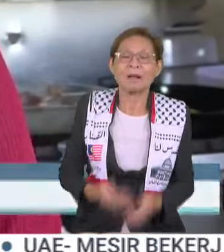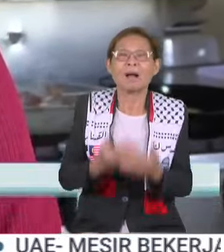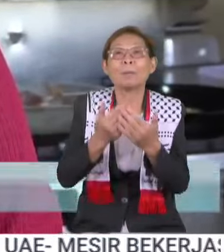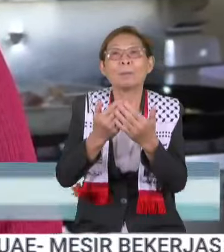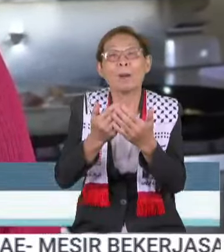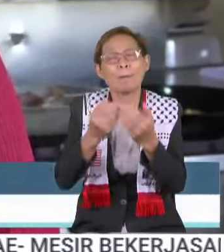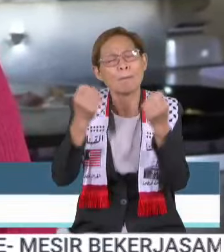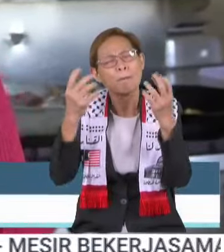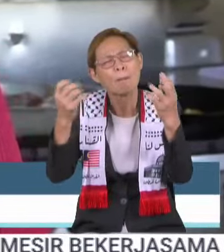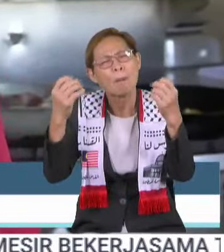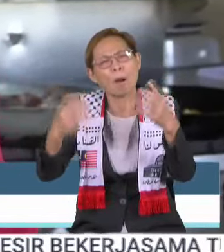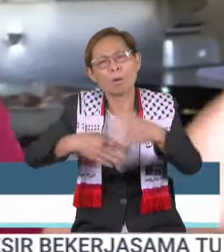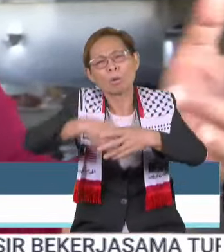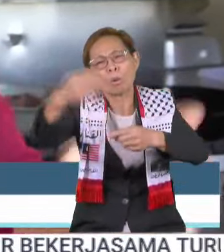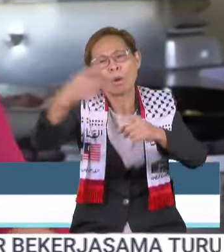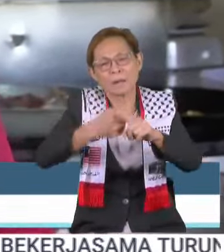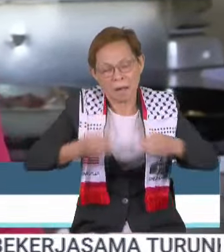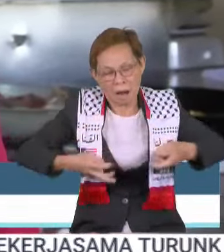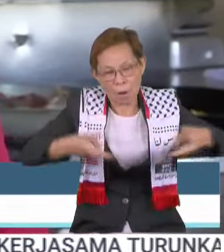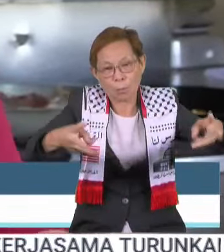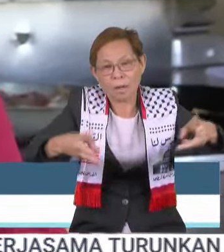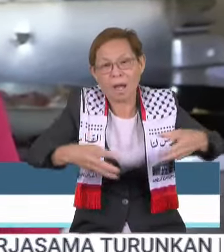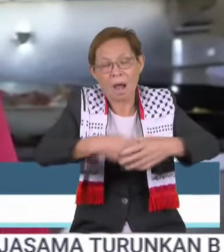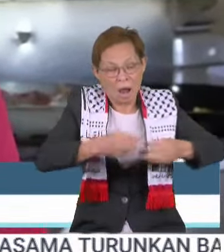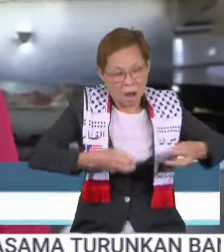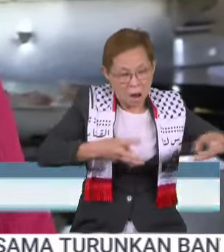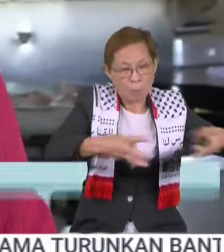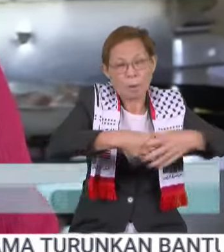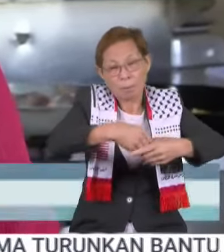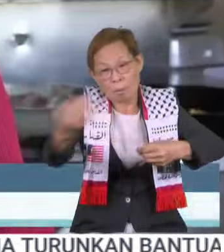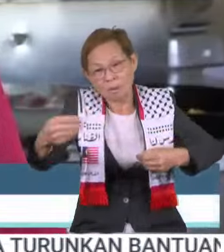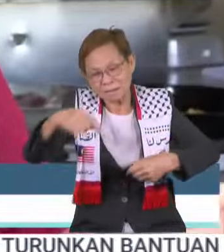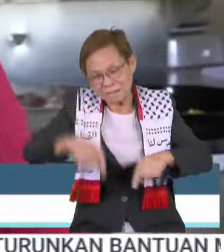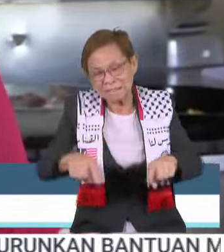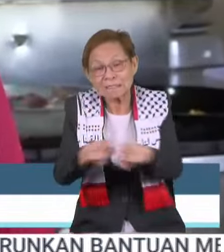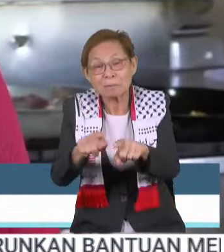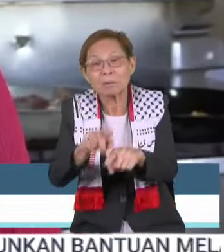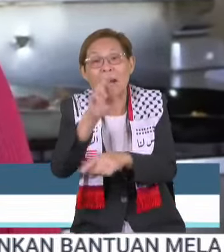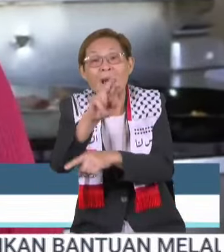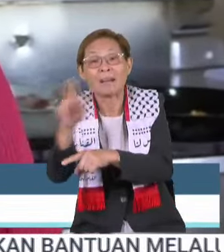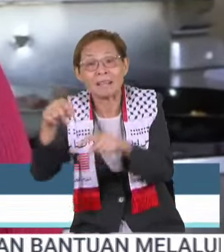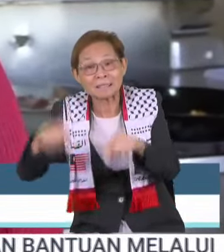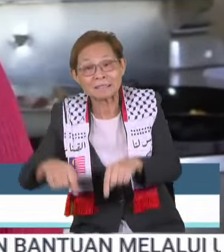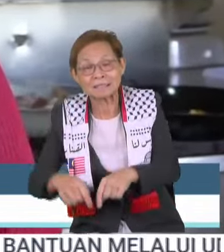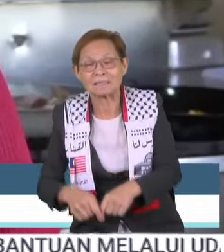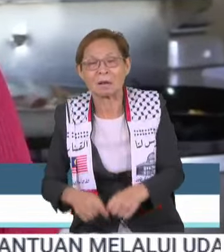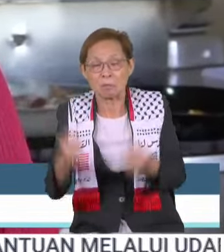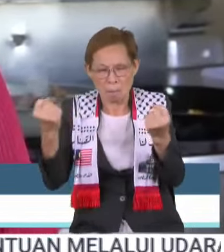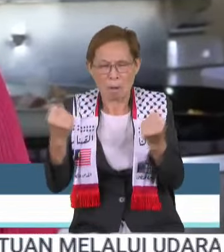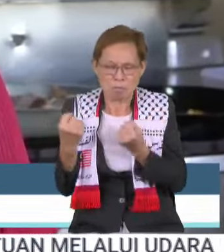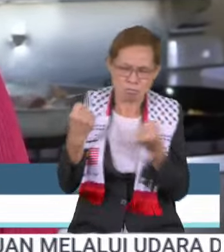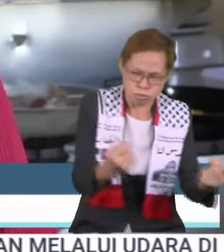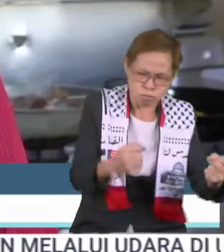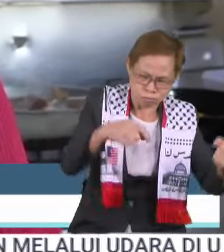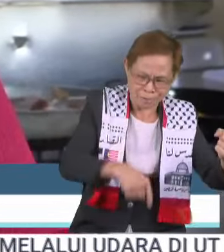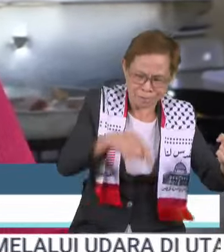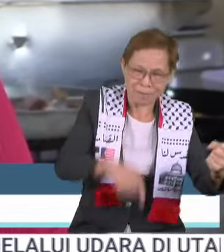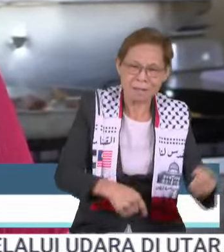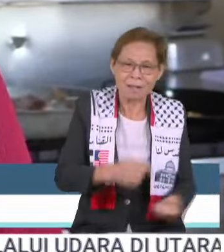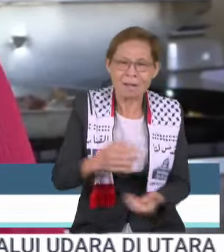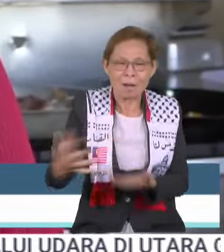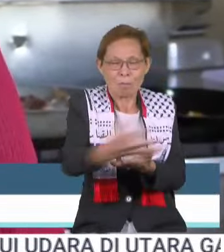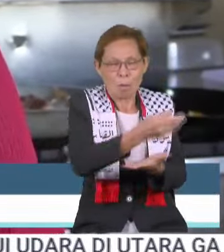ramai. Ramailah yang keluar daripada highway tu masuk sini sebab sini macam RNR dah kan. Ramailah yang masuk sini. Okeylah,